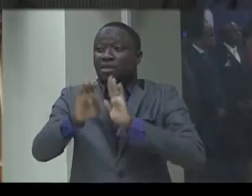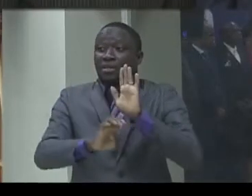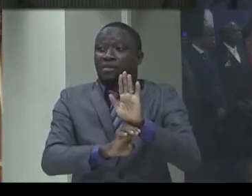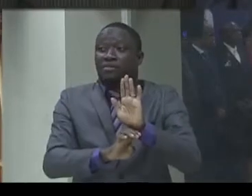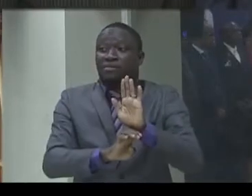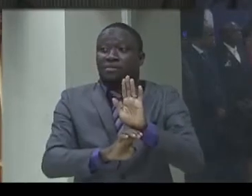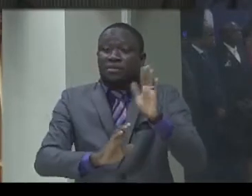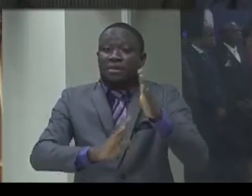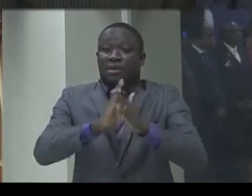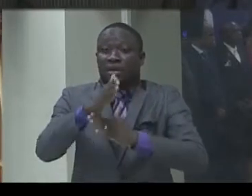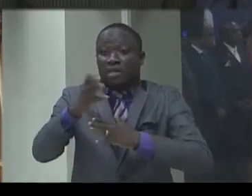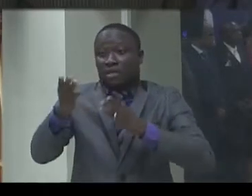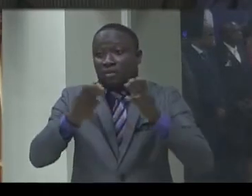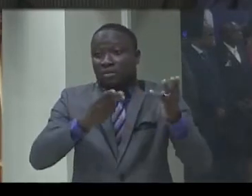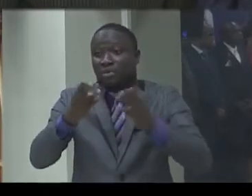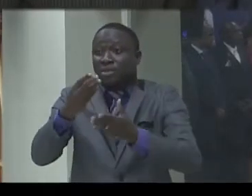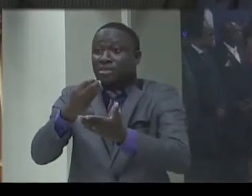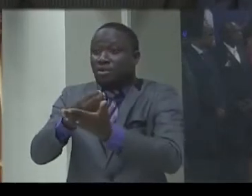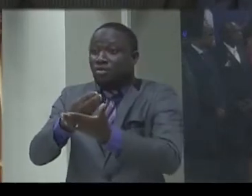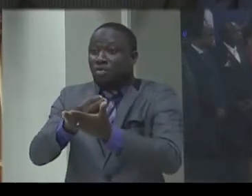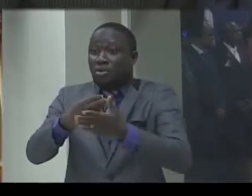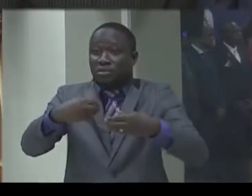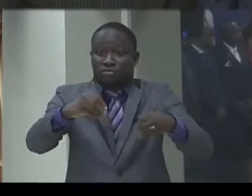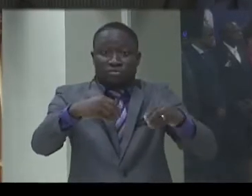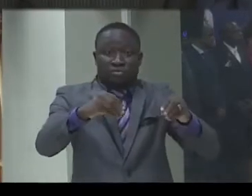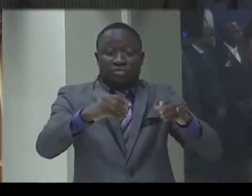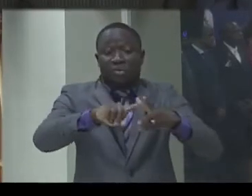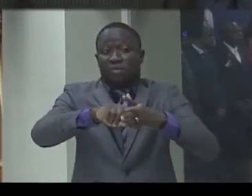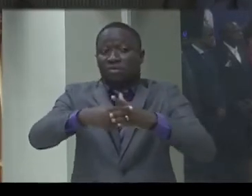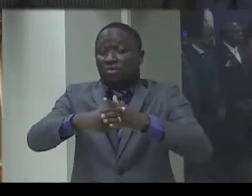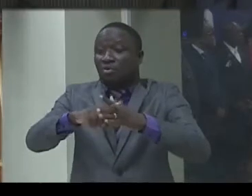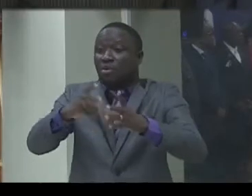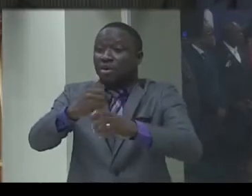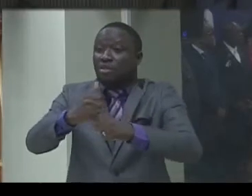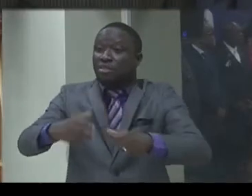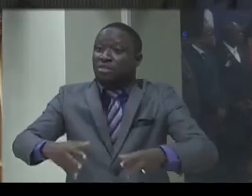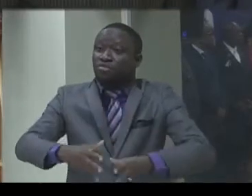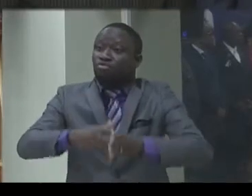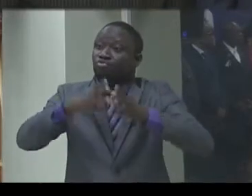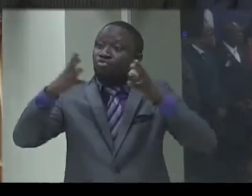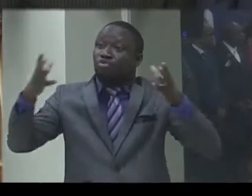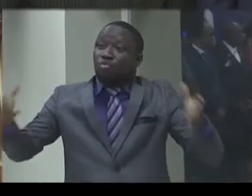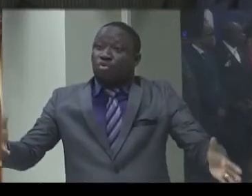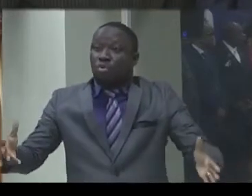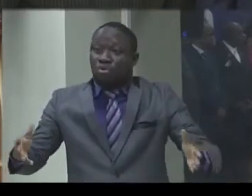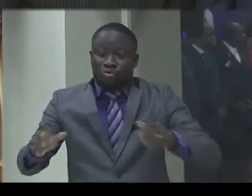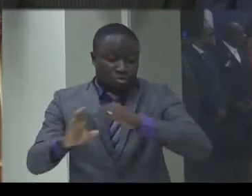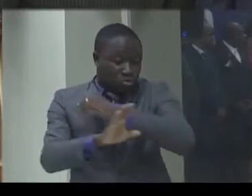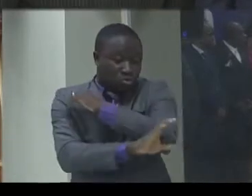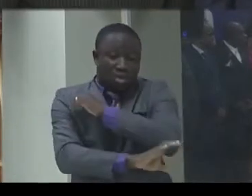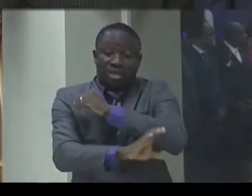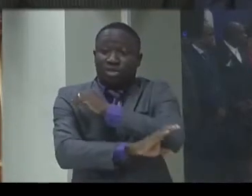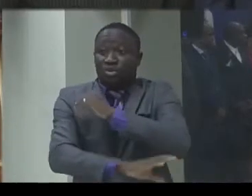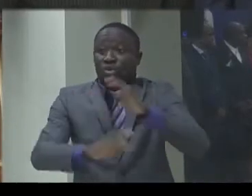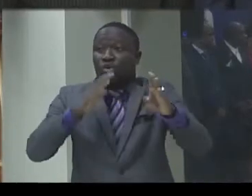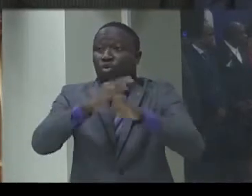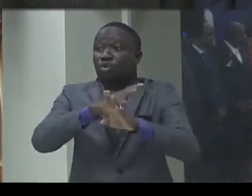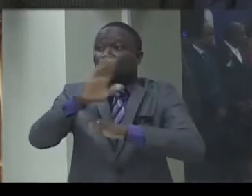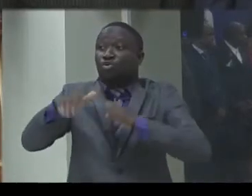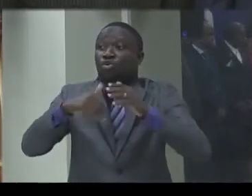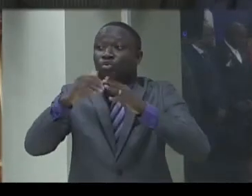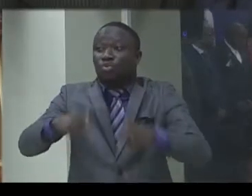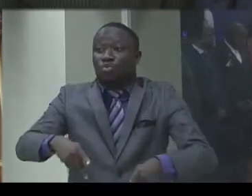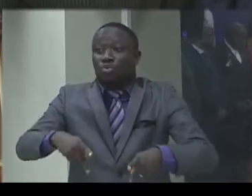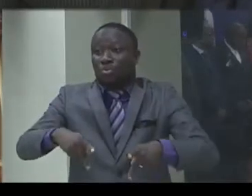a trave minister komes ap komanse pren gros sanksyon kont tout moun kap fe machen no